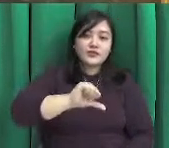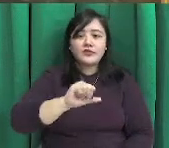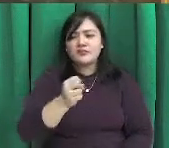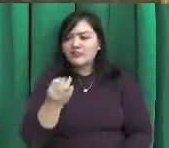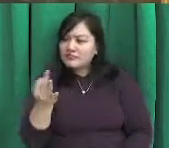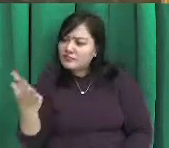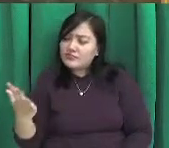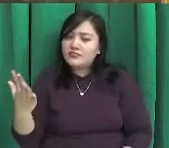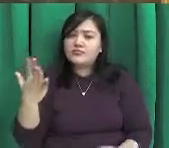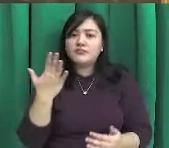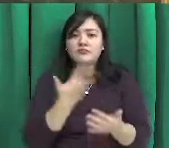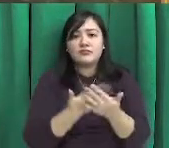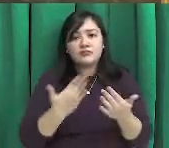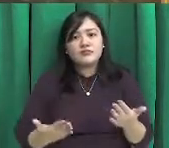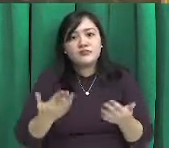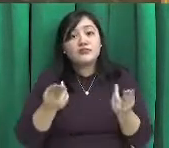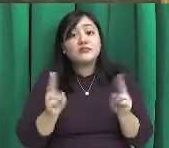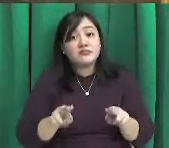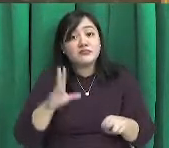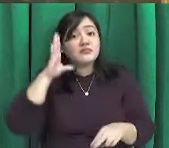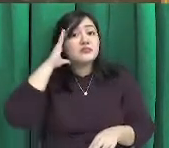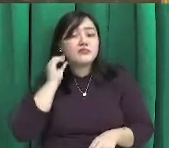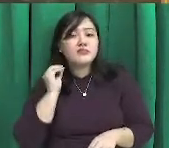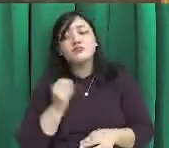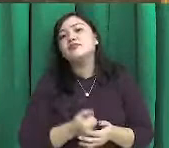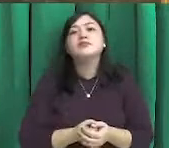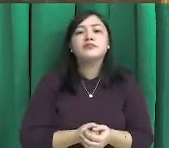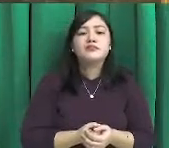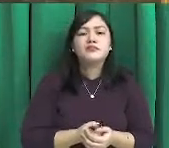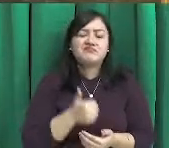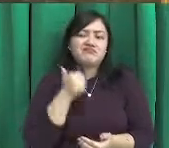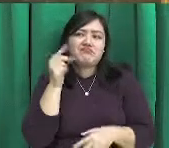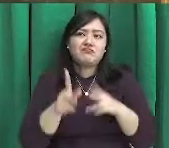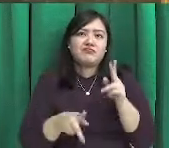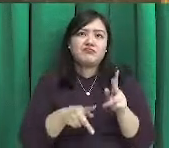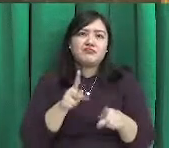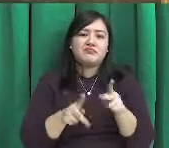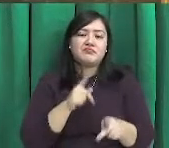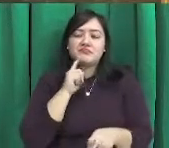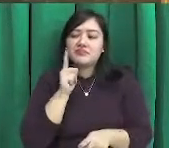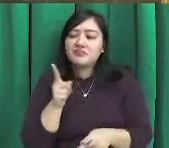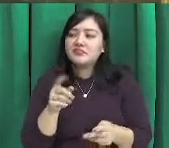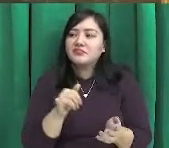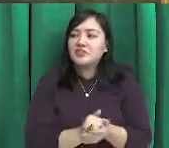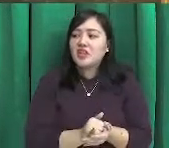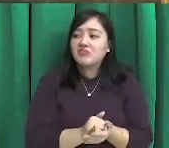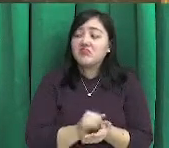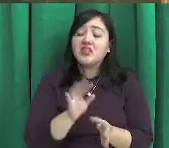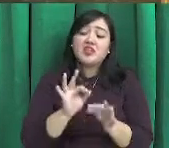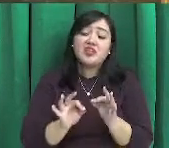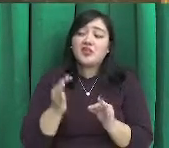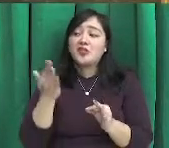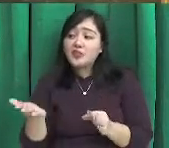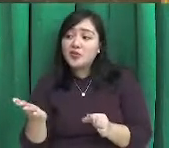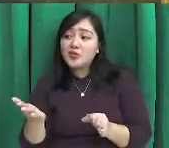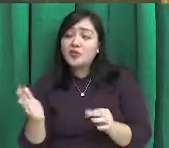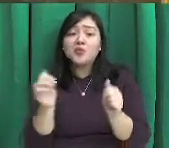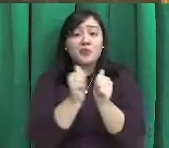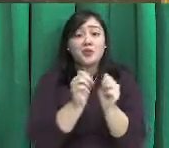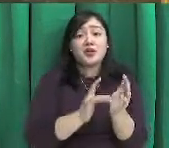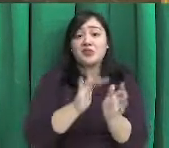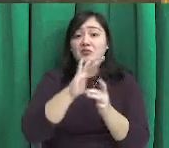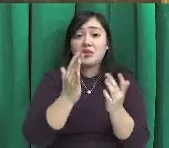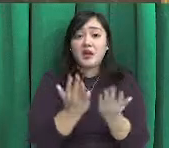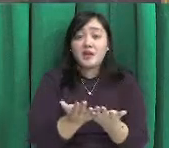iba, Pastor, maging Kristiyano ka, mag-Bible ka, mag-church ka, nakakaranas ka rin naman ng problema eh. So, ba't ka